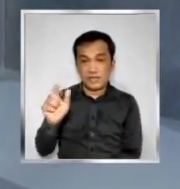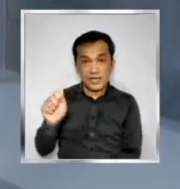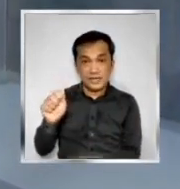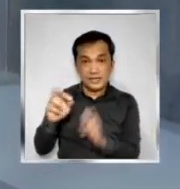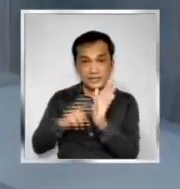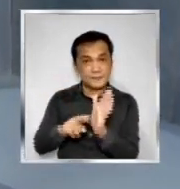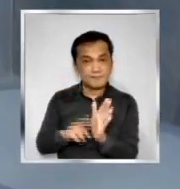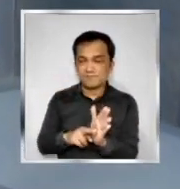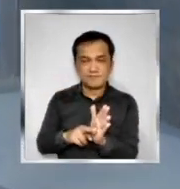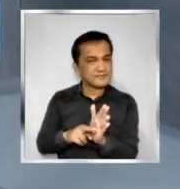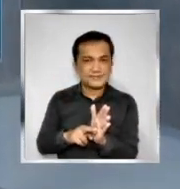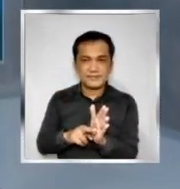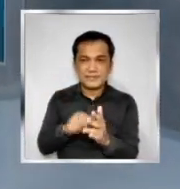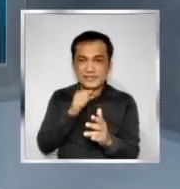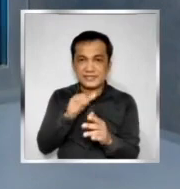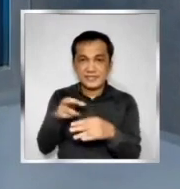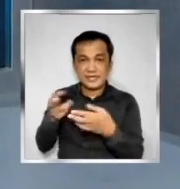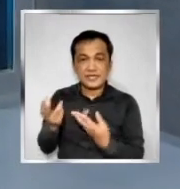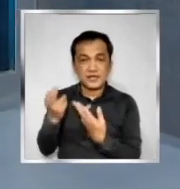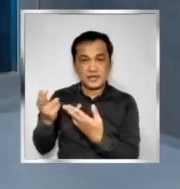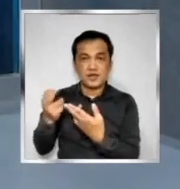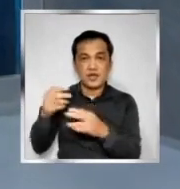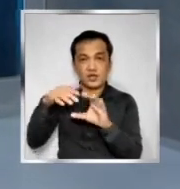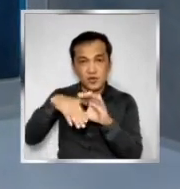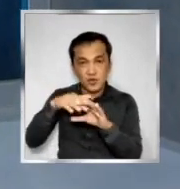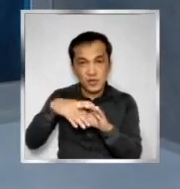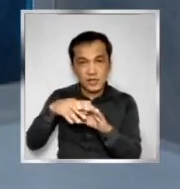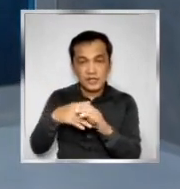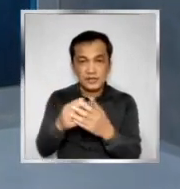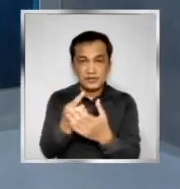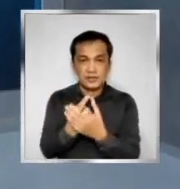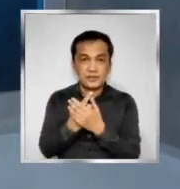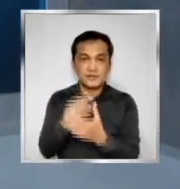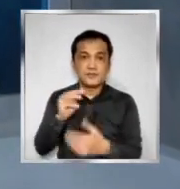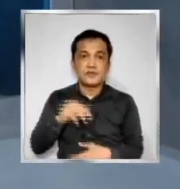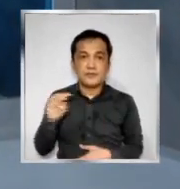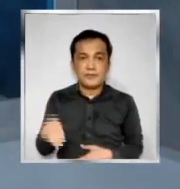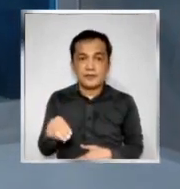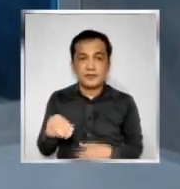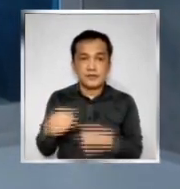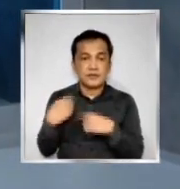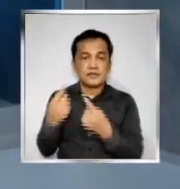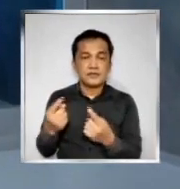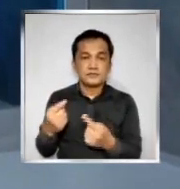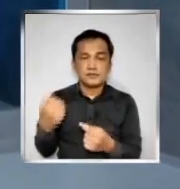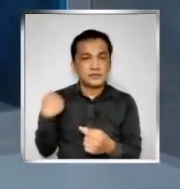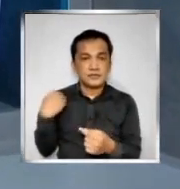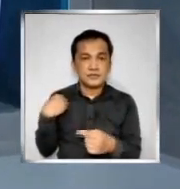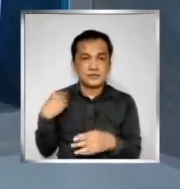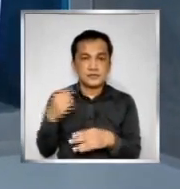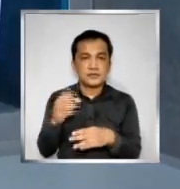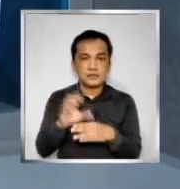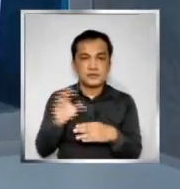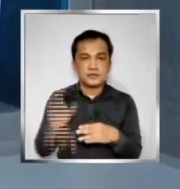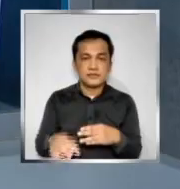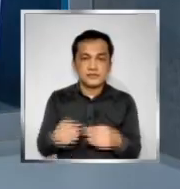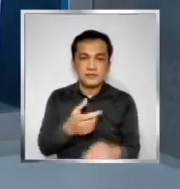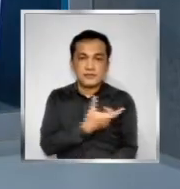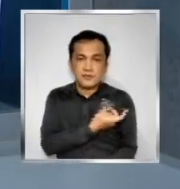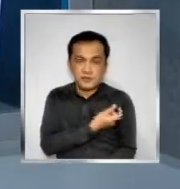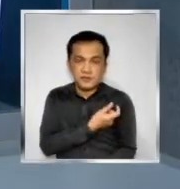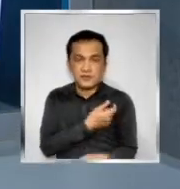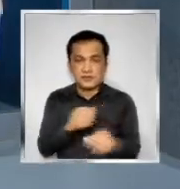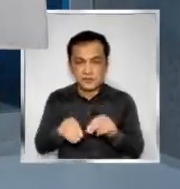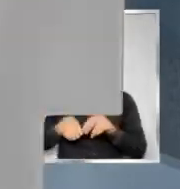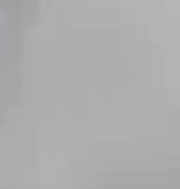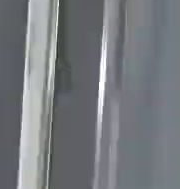nila inirerekomendang luwagan ang quarantine sa Metro Manila hanggat hindi natatapos ang vaccine rollout. Nakatutok